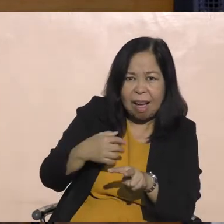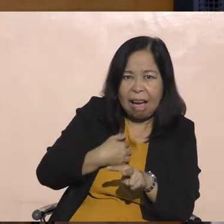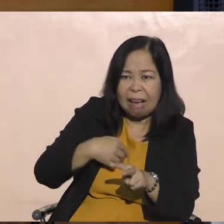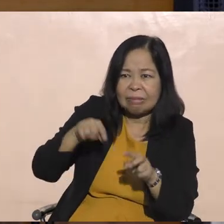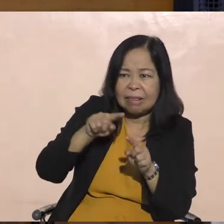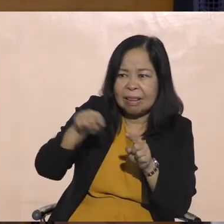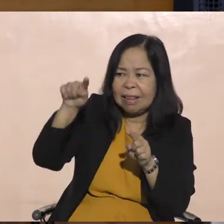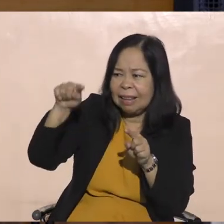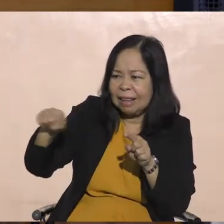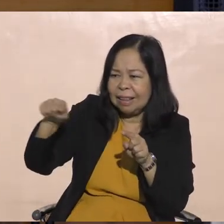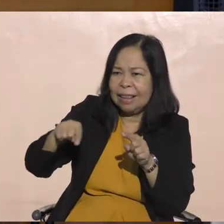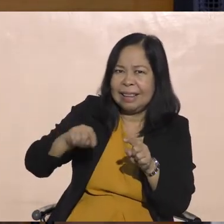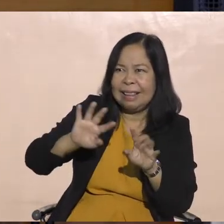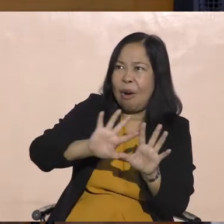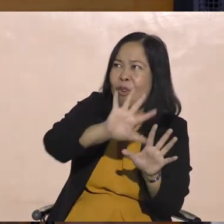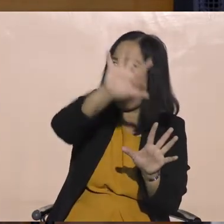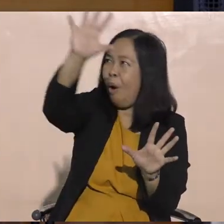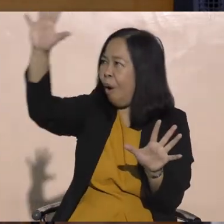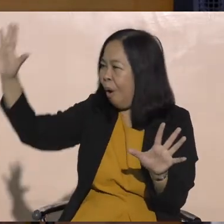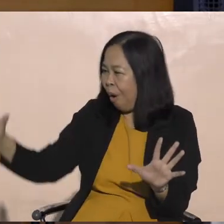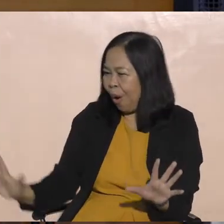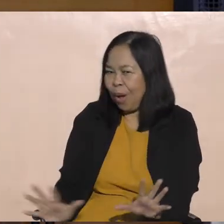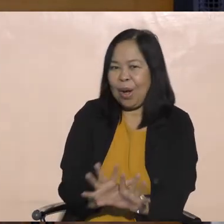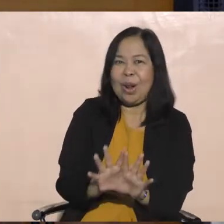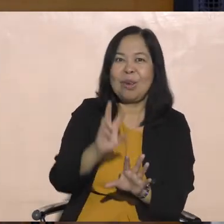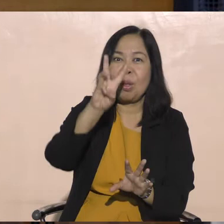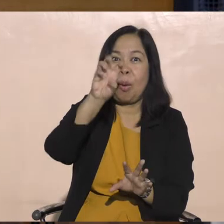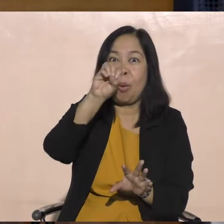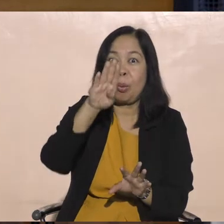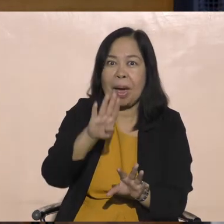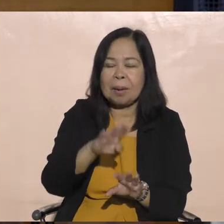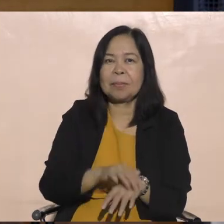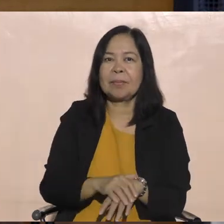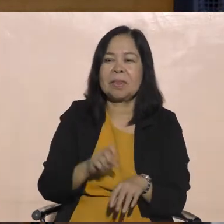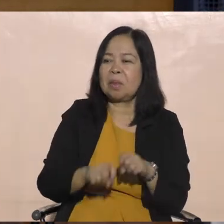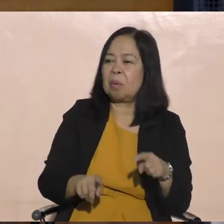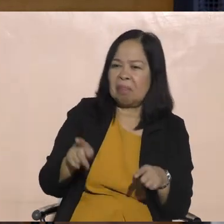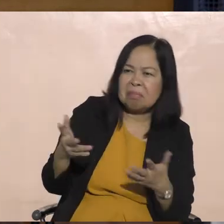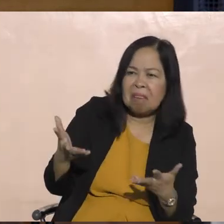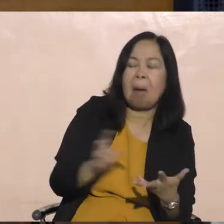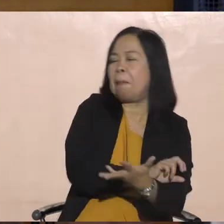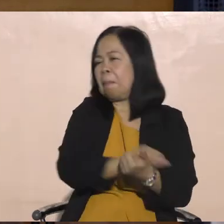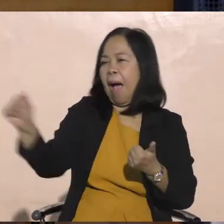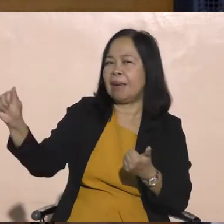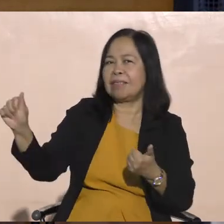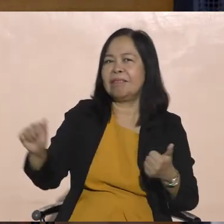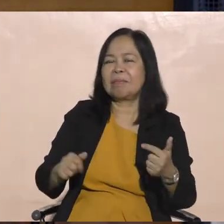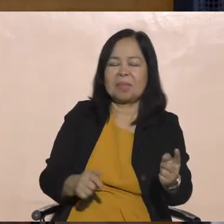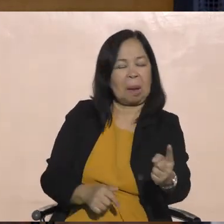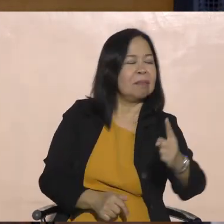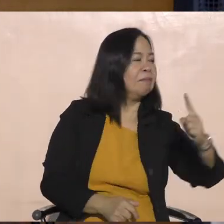kaigsunan, gilabyan lang iyang kuiba, they move on. suddenly,